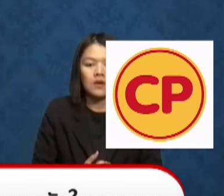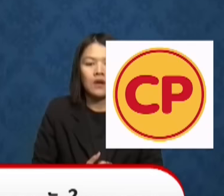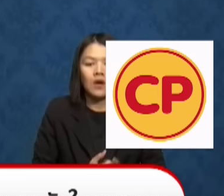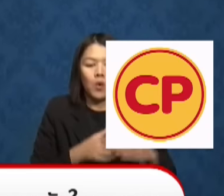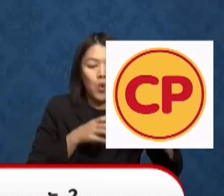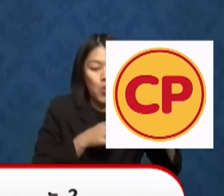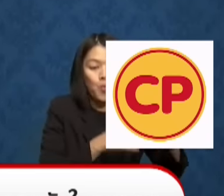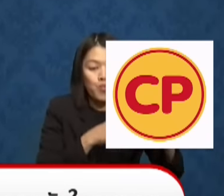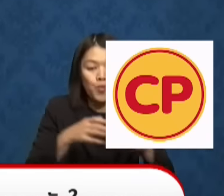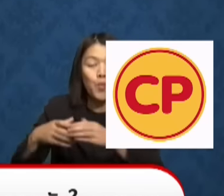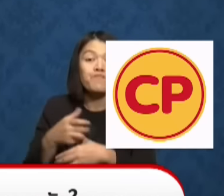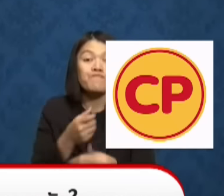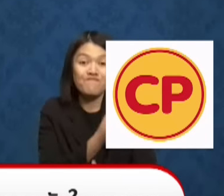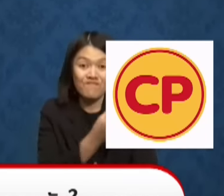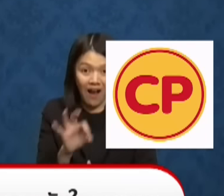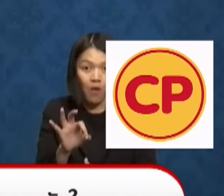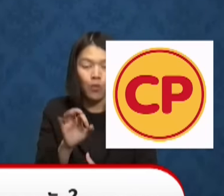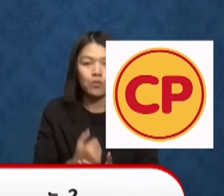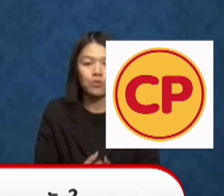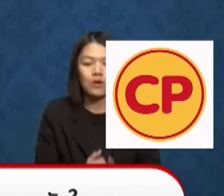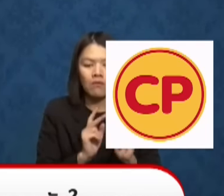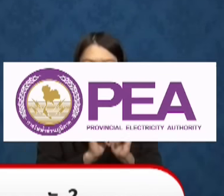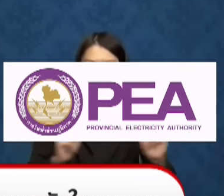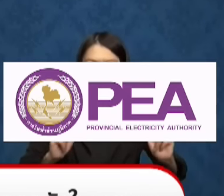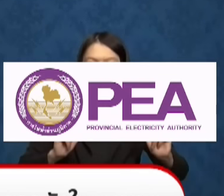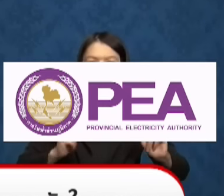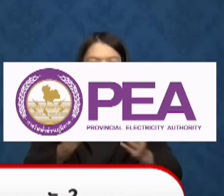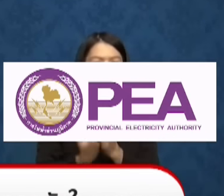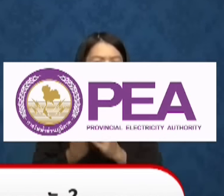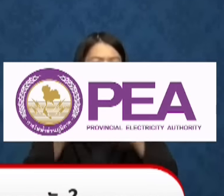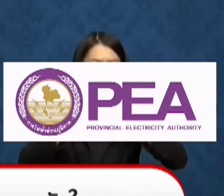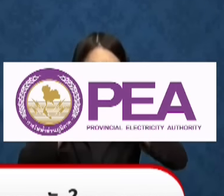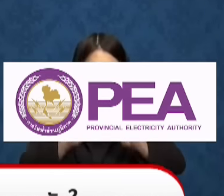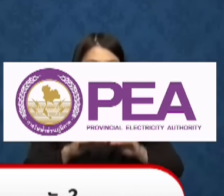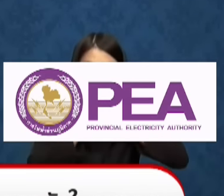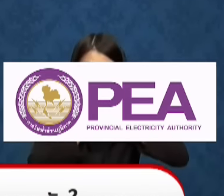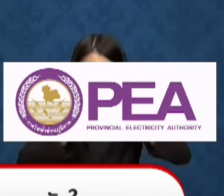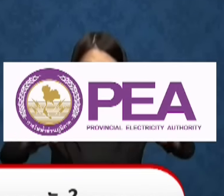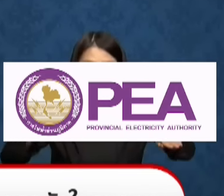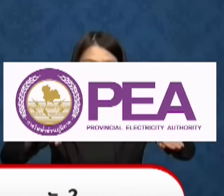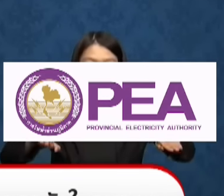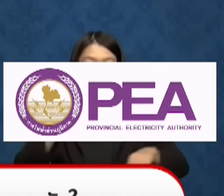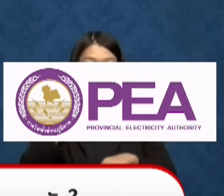คณะและคณะกรรมการวิสามัญได้ปรับลดงบประมาณจำนวน